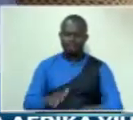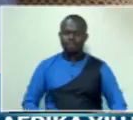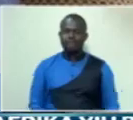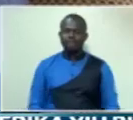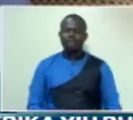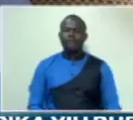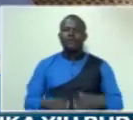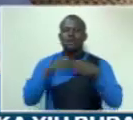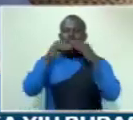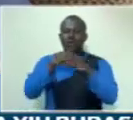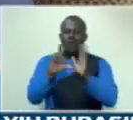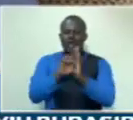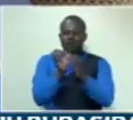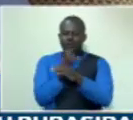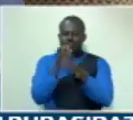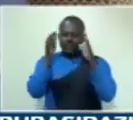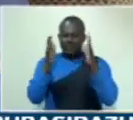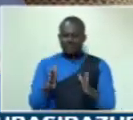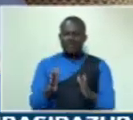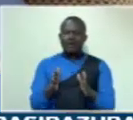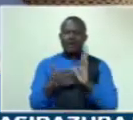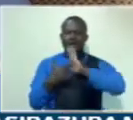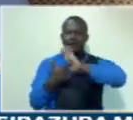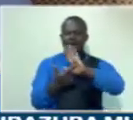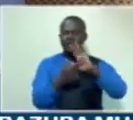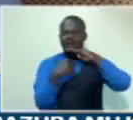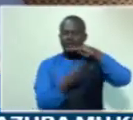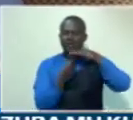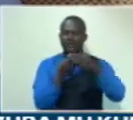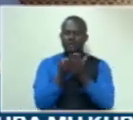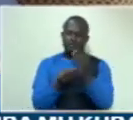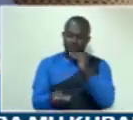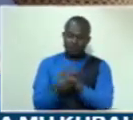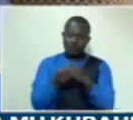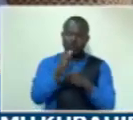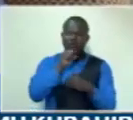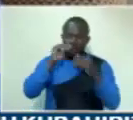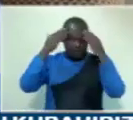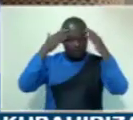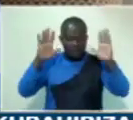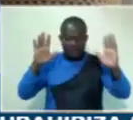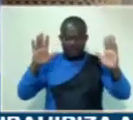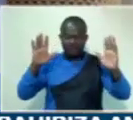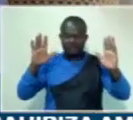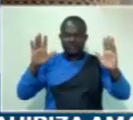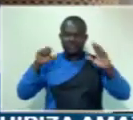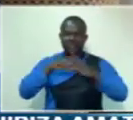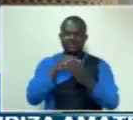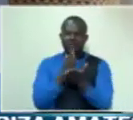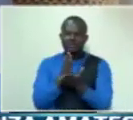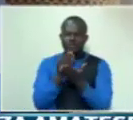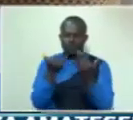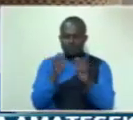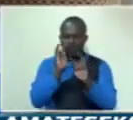wa go advisor waranga mimire birirwa bakaruswa abo ntibabamenya mu byukuri